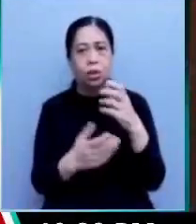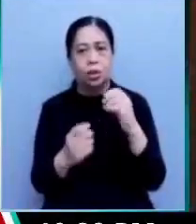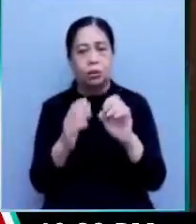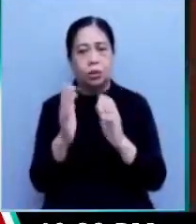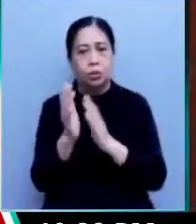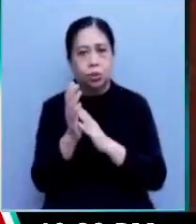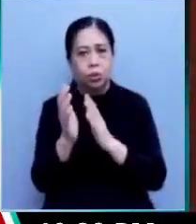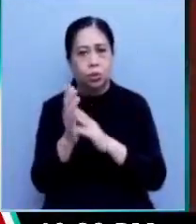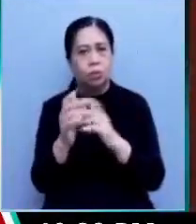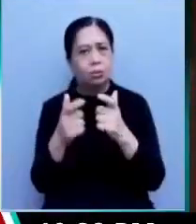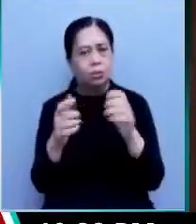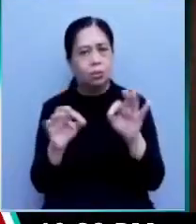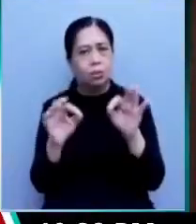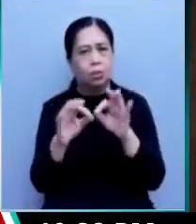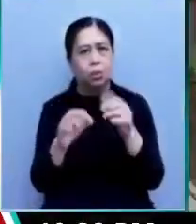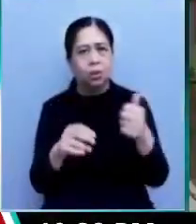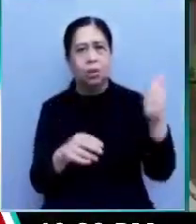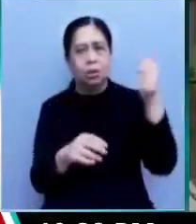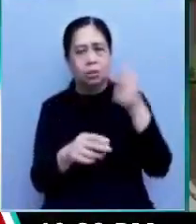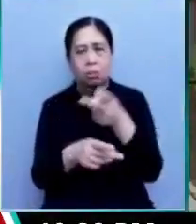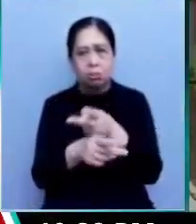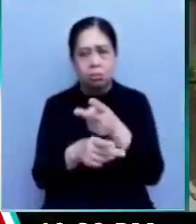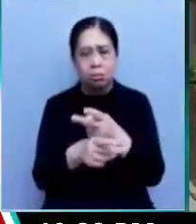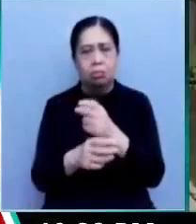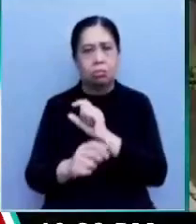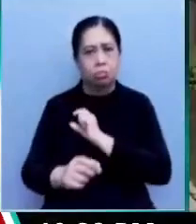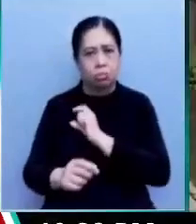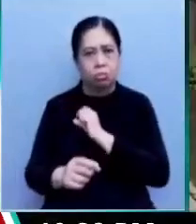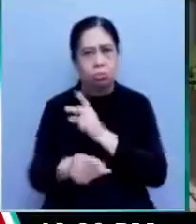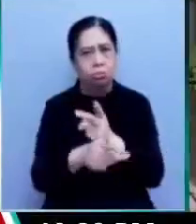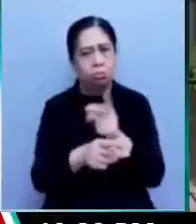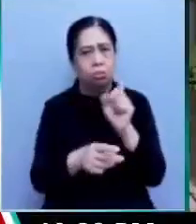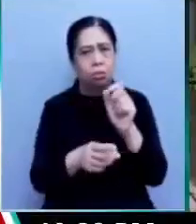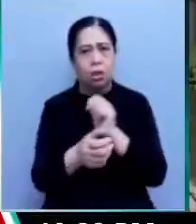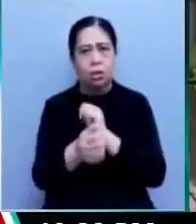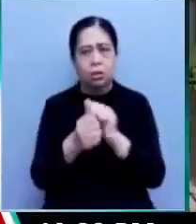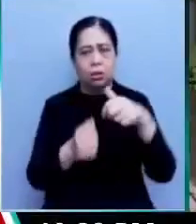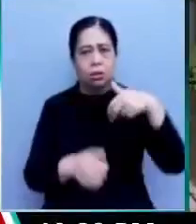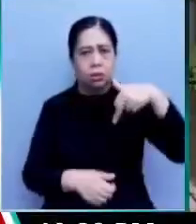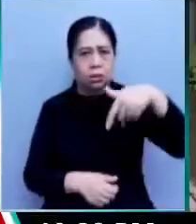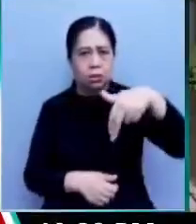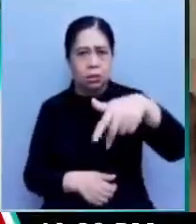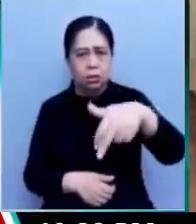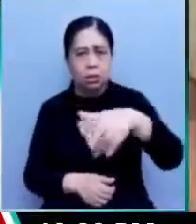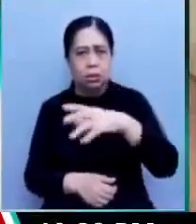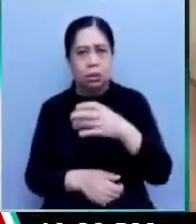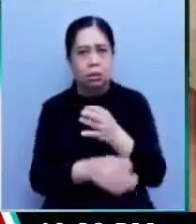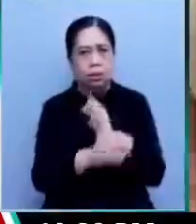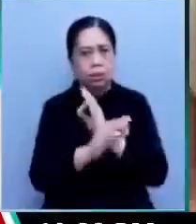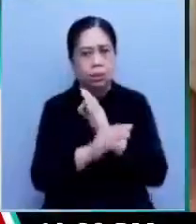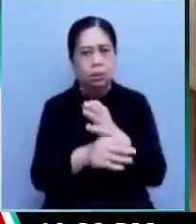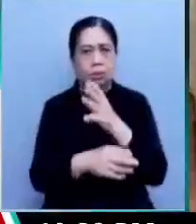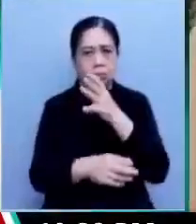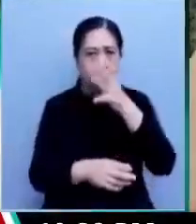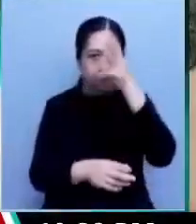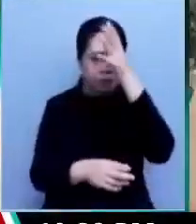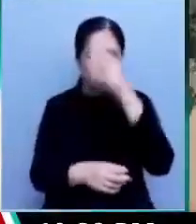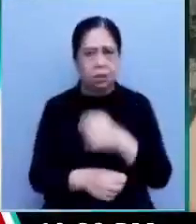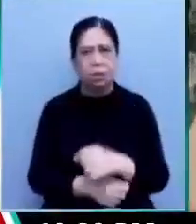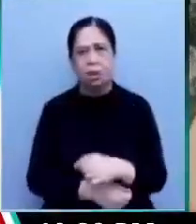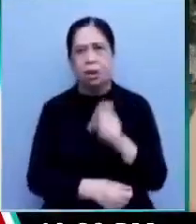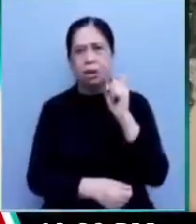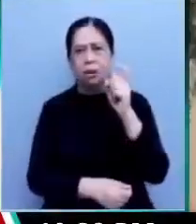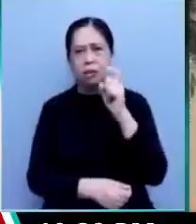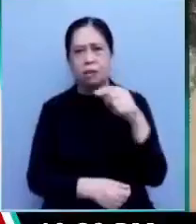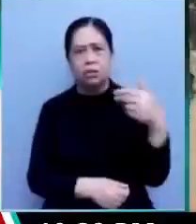bagay ang mga otoridad sa pagsigurong ligtas ng makakatawid ang mga estudyante at kanilang mga sundo. Mabilis po kasi yung truck, tapos nakakatakot